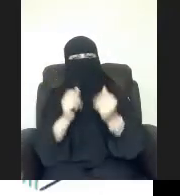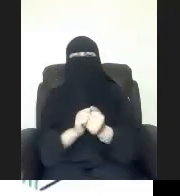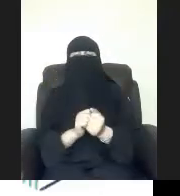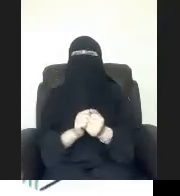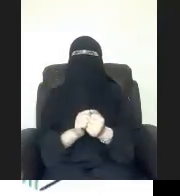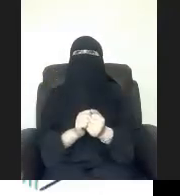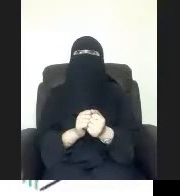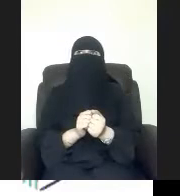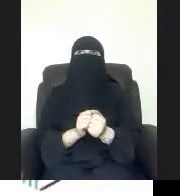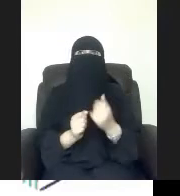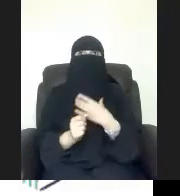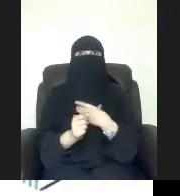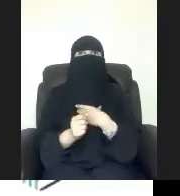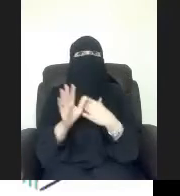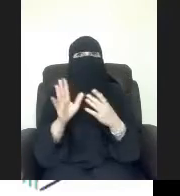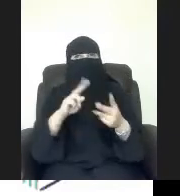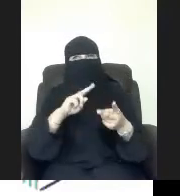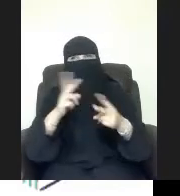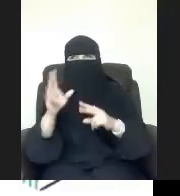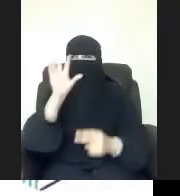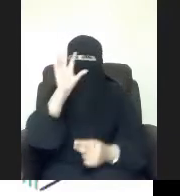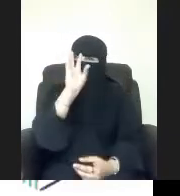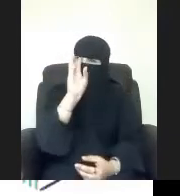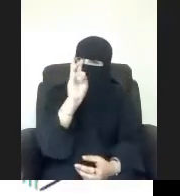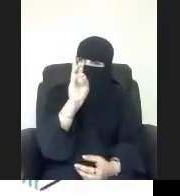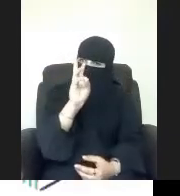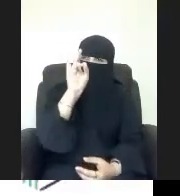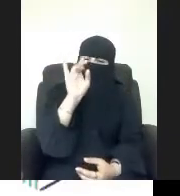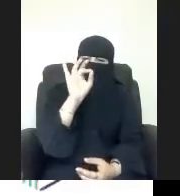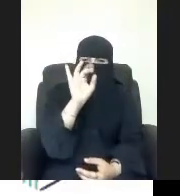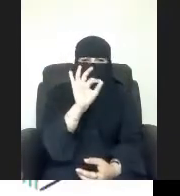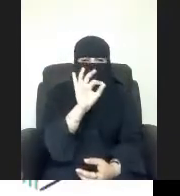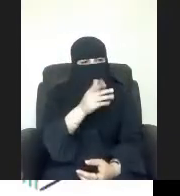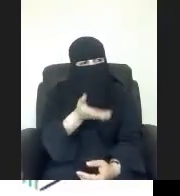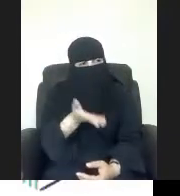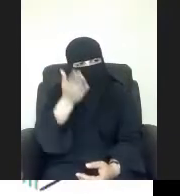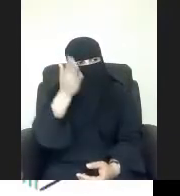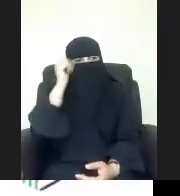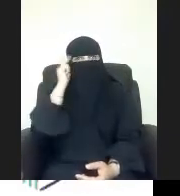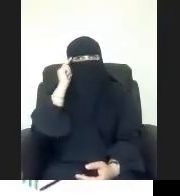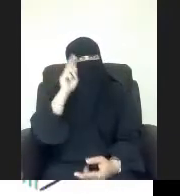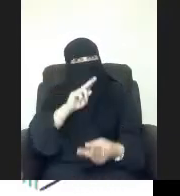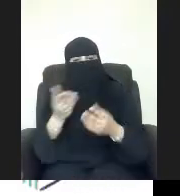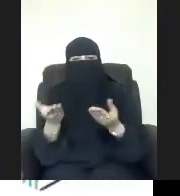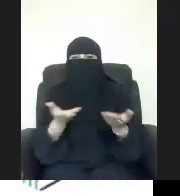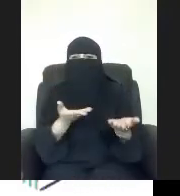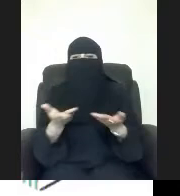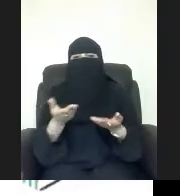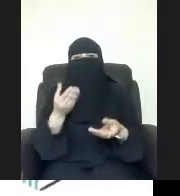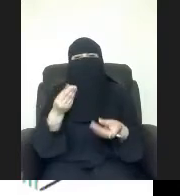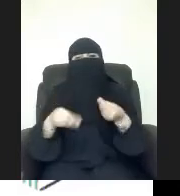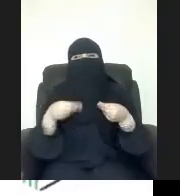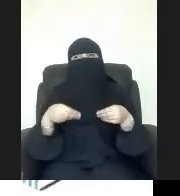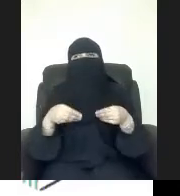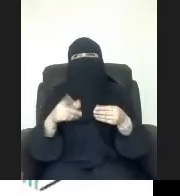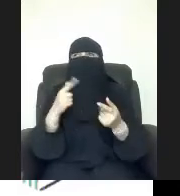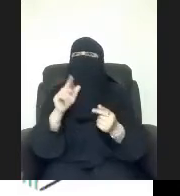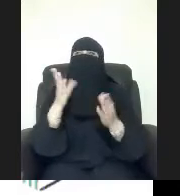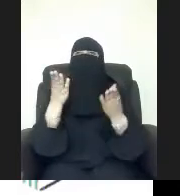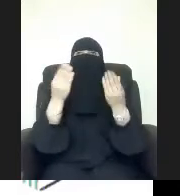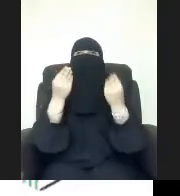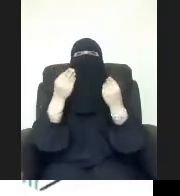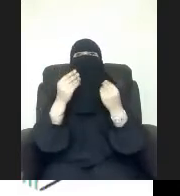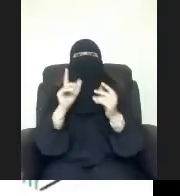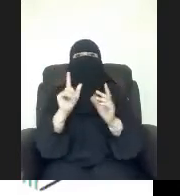الفردية مما يعطيهم الدافعية للتمايز بالإضافة للمرونة التعليمية وتوفير الممارسة والتدريب في بيئة